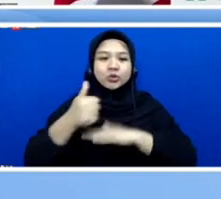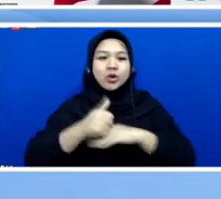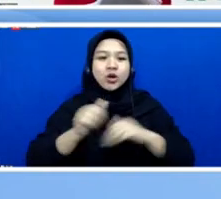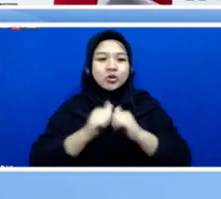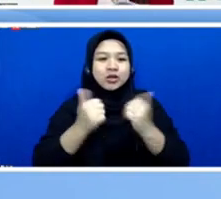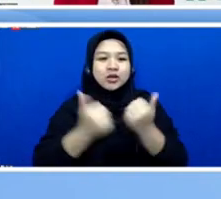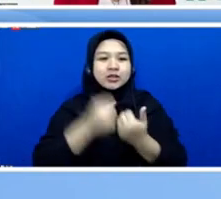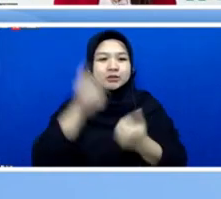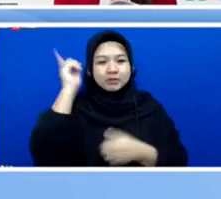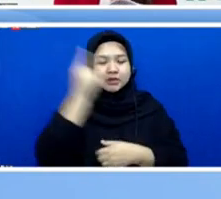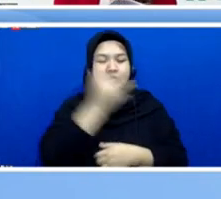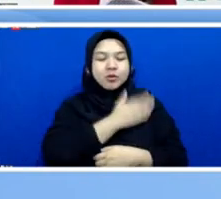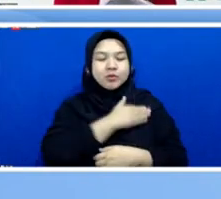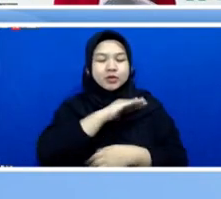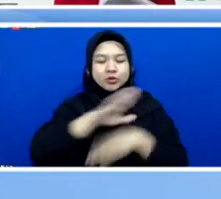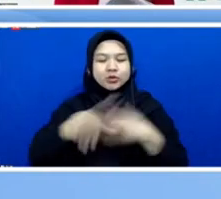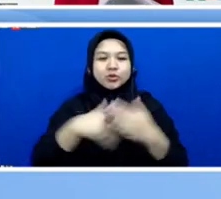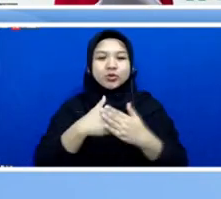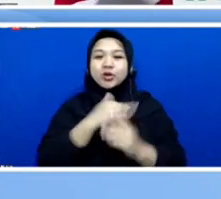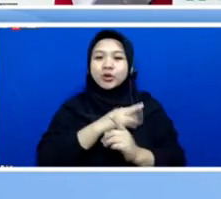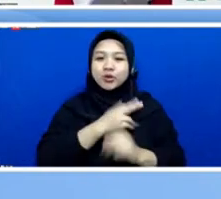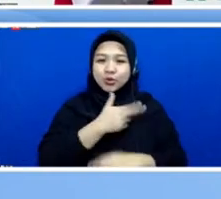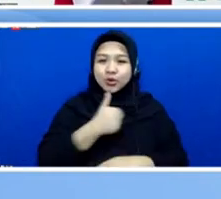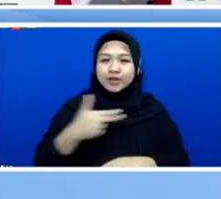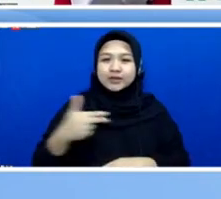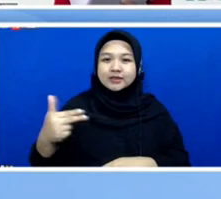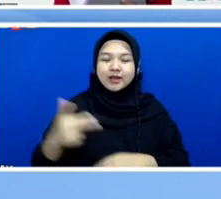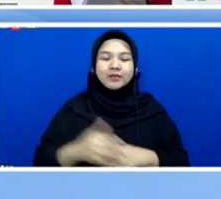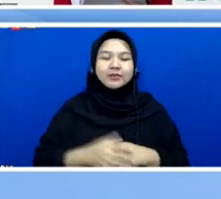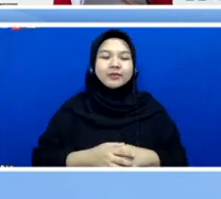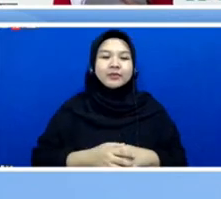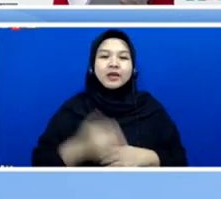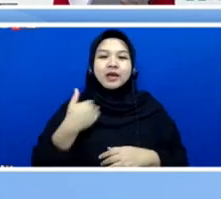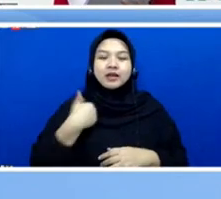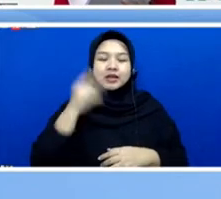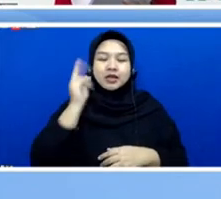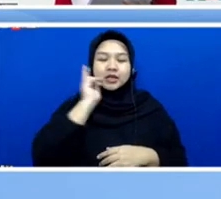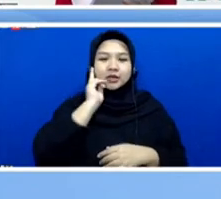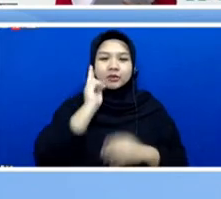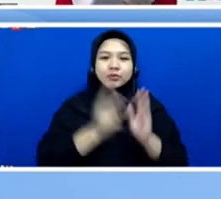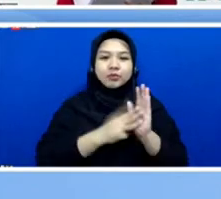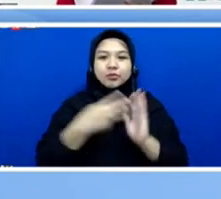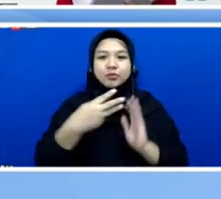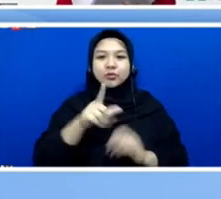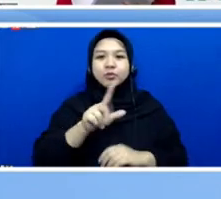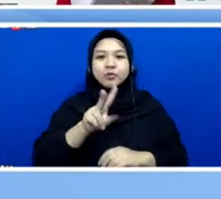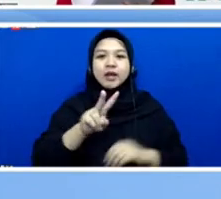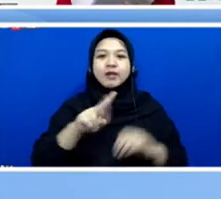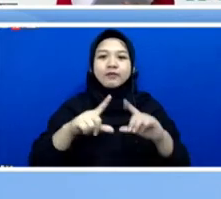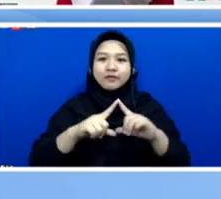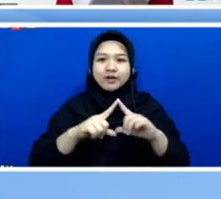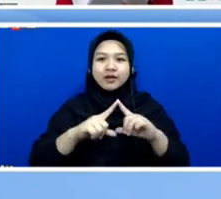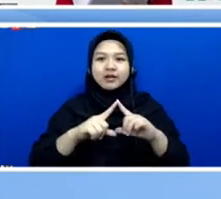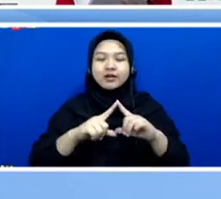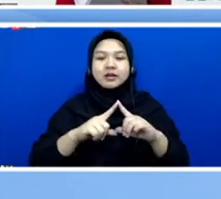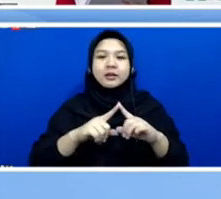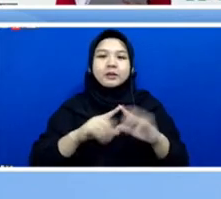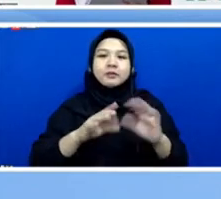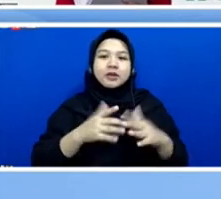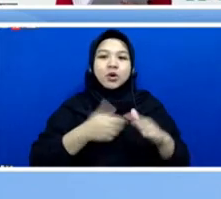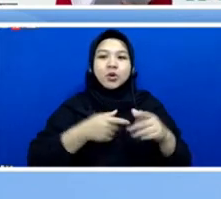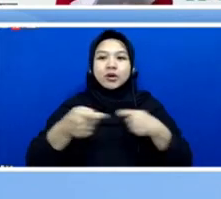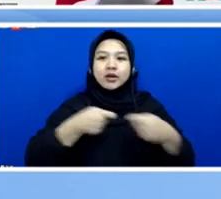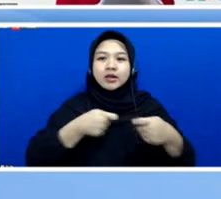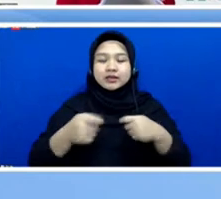Pemerintah Kabupaten Seluruh Indonesia, APKASI. Dan ada Ibu Melva M. Frida Sihombing, selaku Bidang Koordinasi Relawan